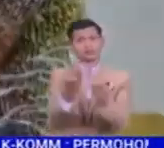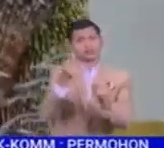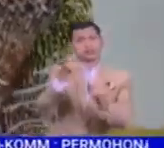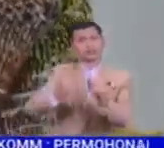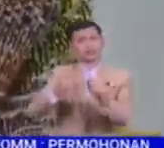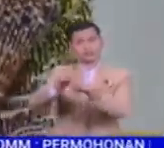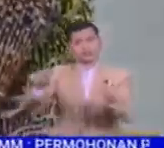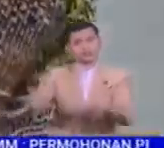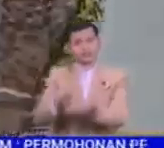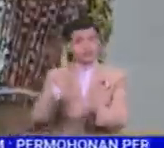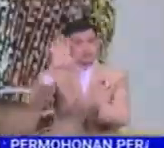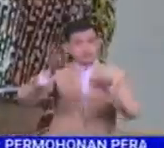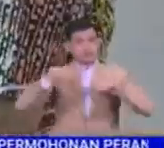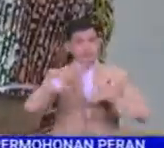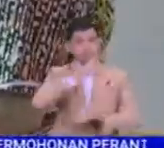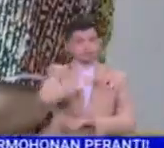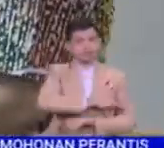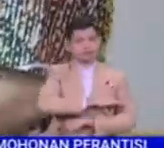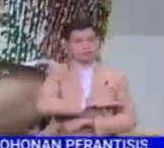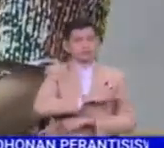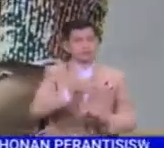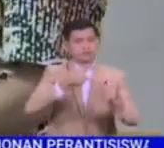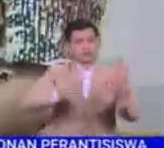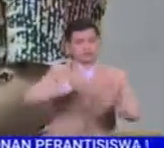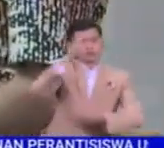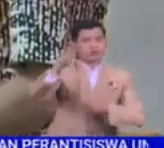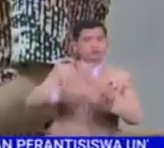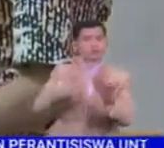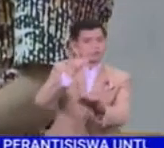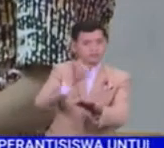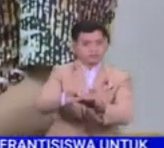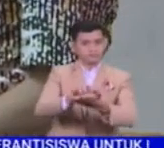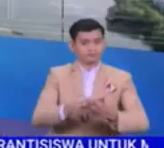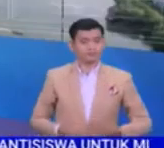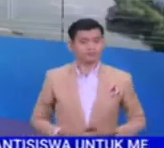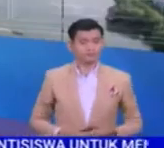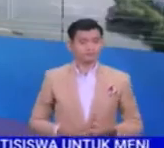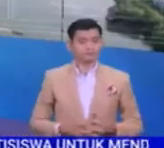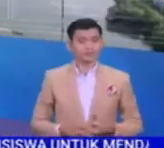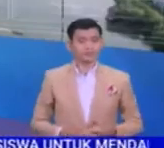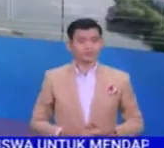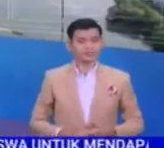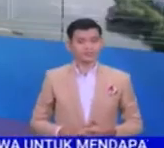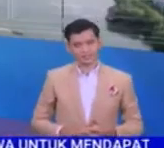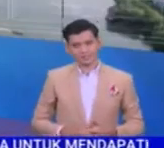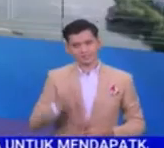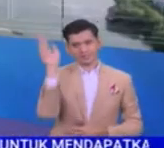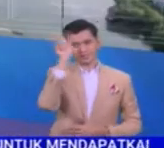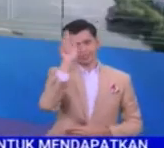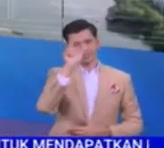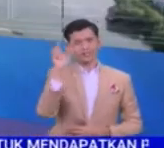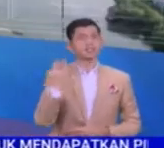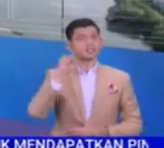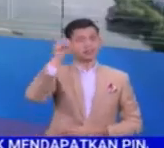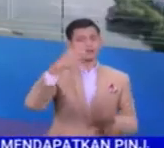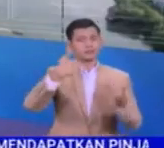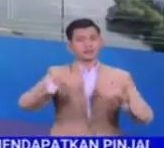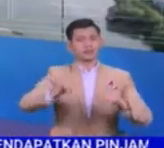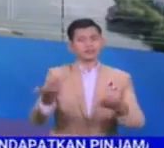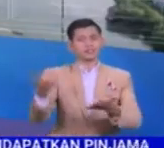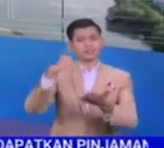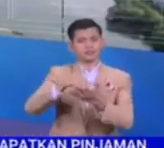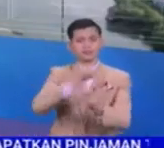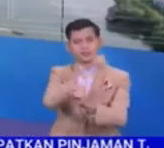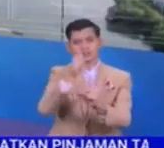setiap lokaliti akan menerima manfaat menerusi program tersebut. Kerajaan negeri masih lagi